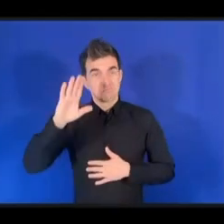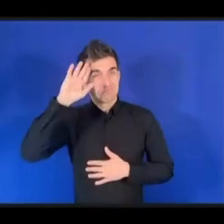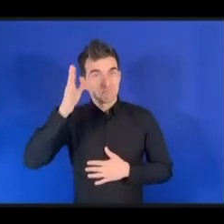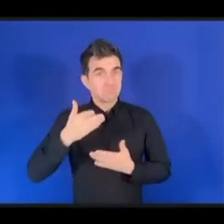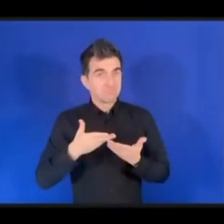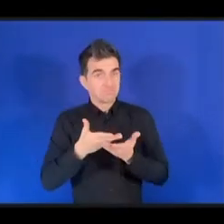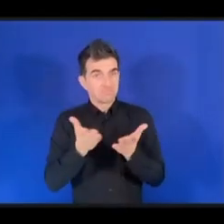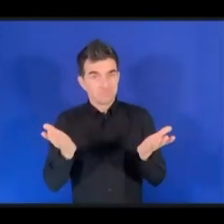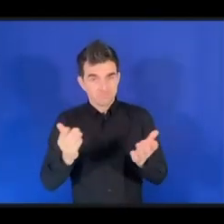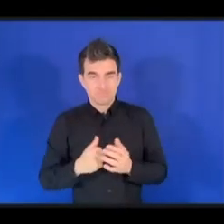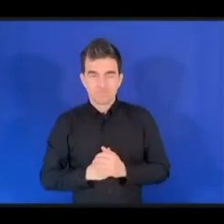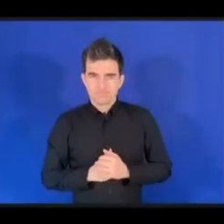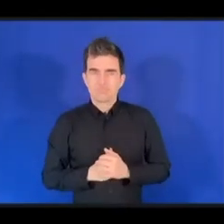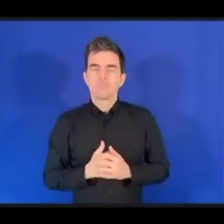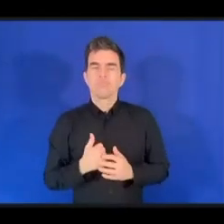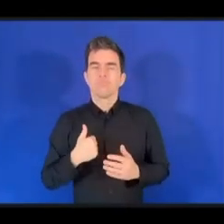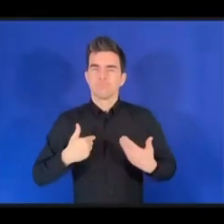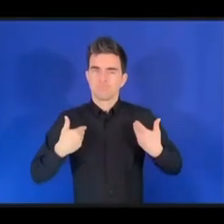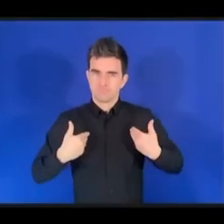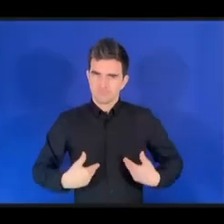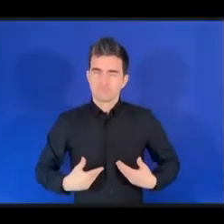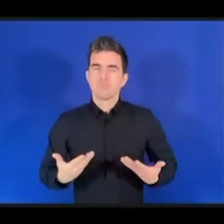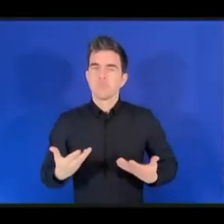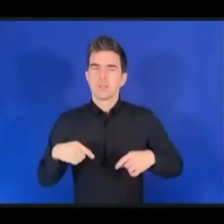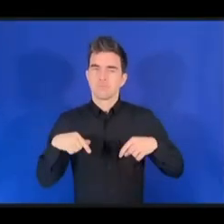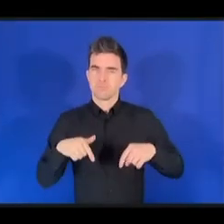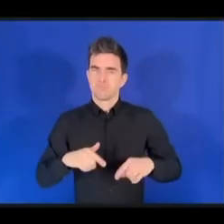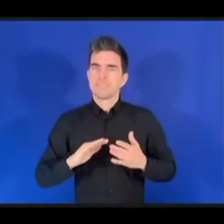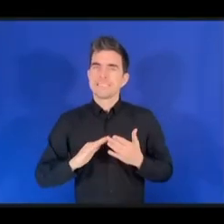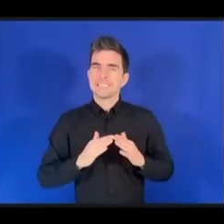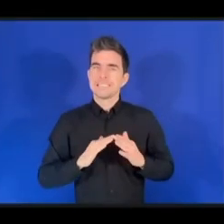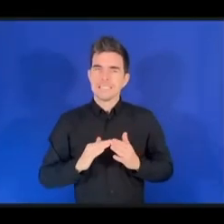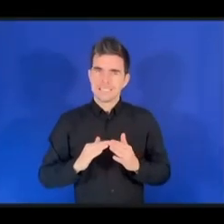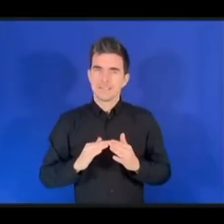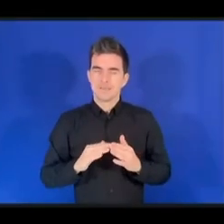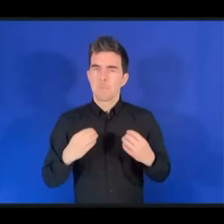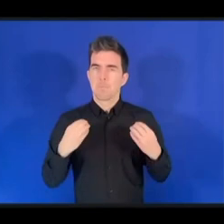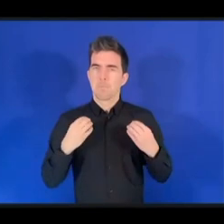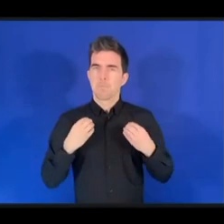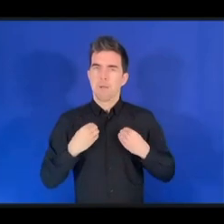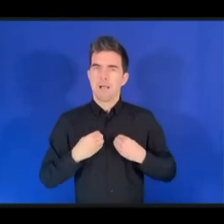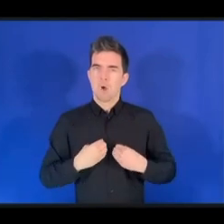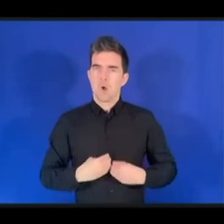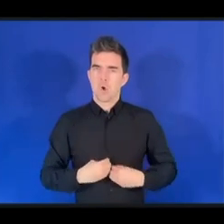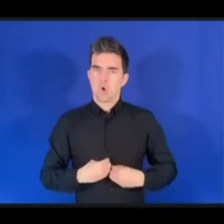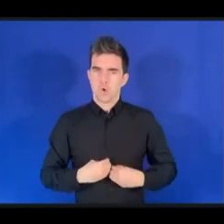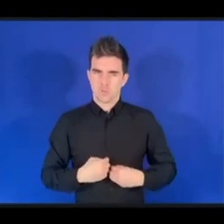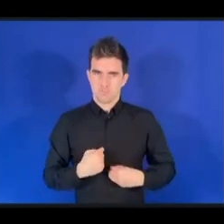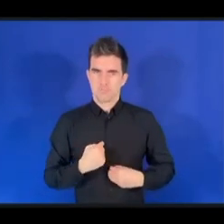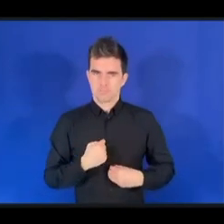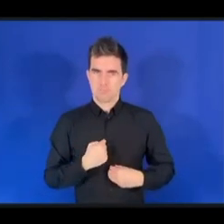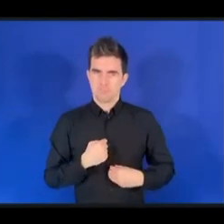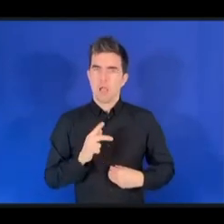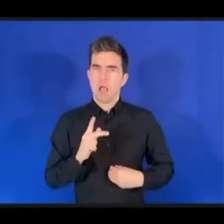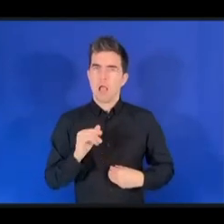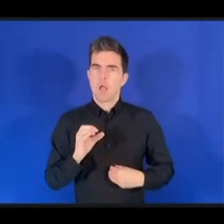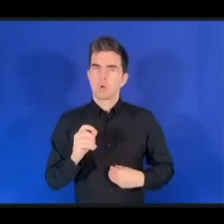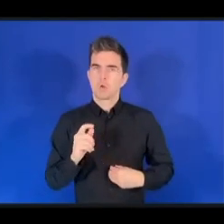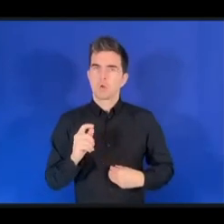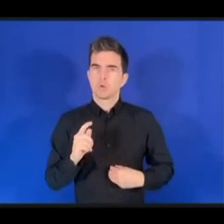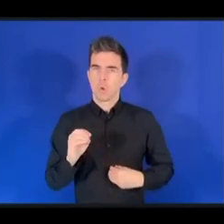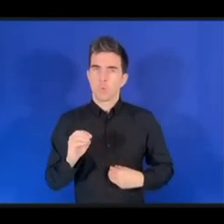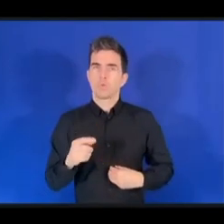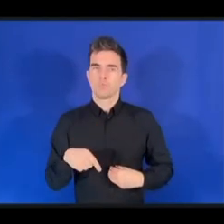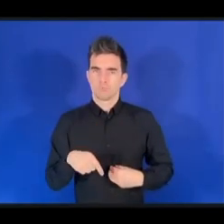各国から多くの熱意溢れる研究者の方関係者の方お集まり